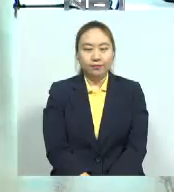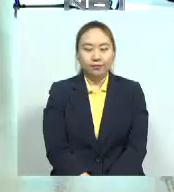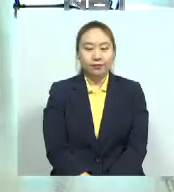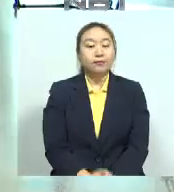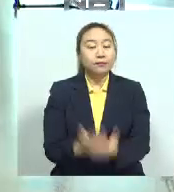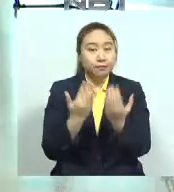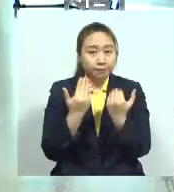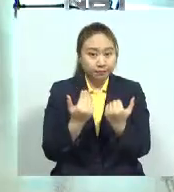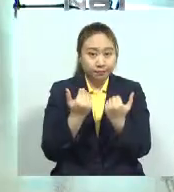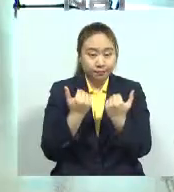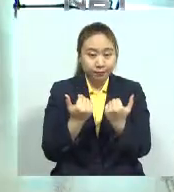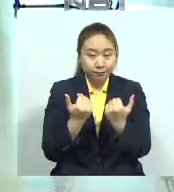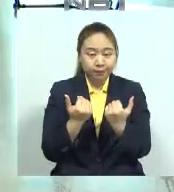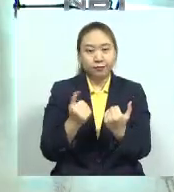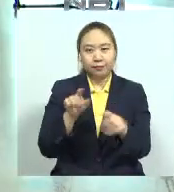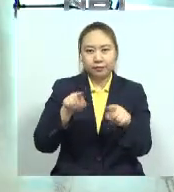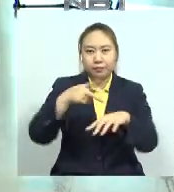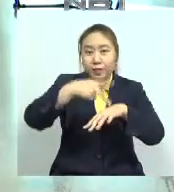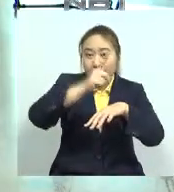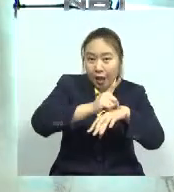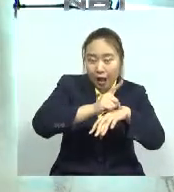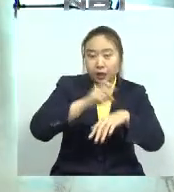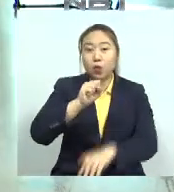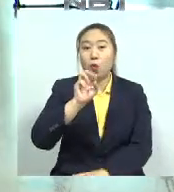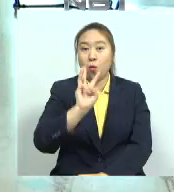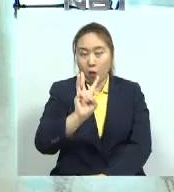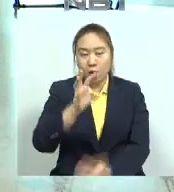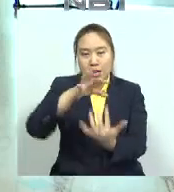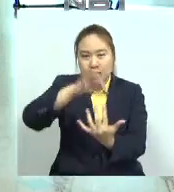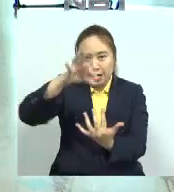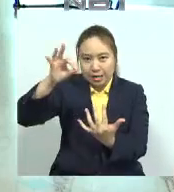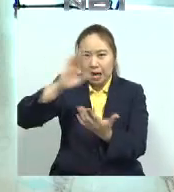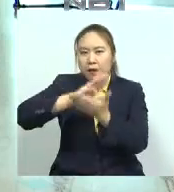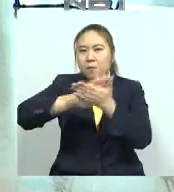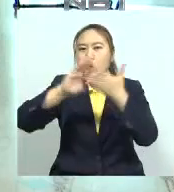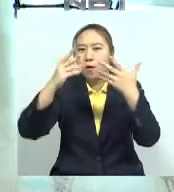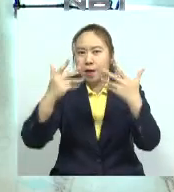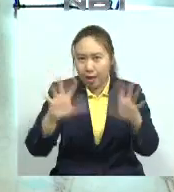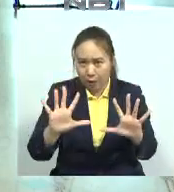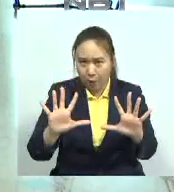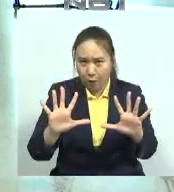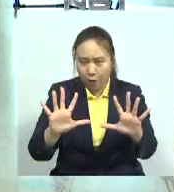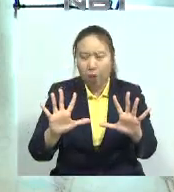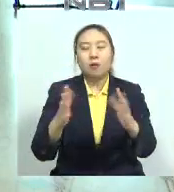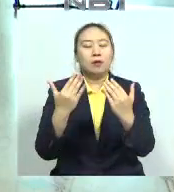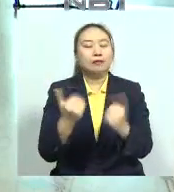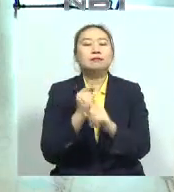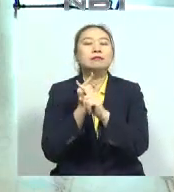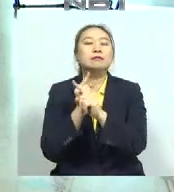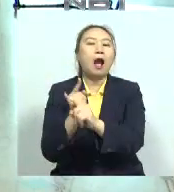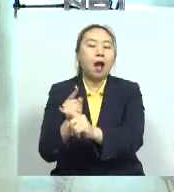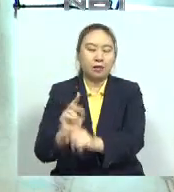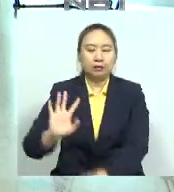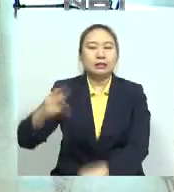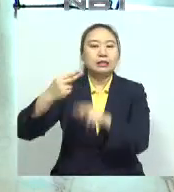คุณผู้ชมครับขณะนี้การเลือกประธานวุฒิสภาก็ผ่านไปเป็นที่เรียบร้อยแล้วนะครับก็เป็นอย่างโผนายพลเพ